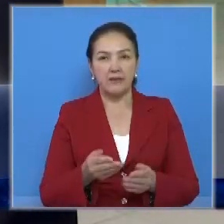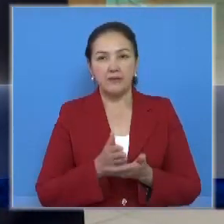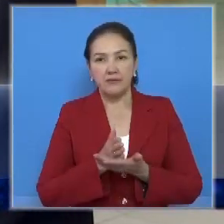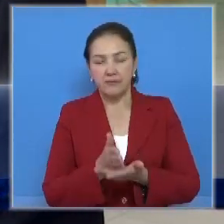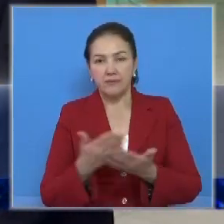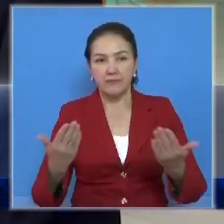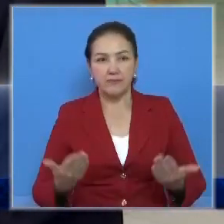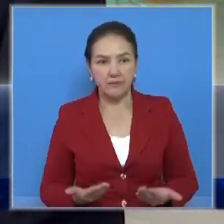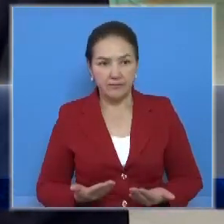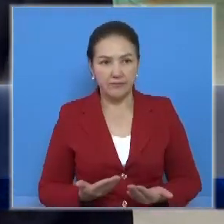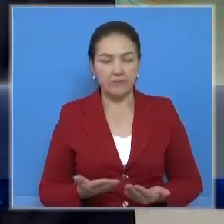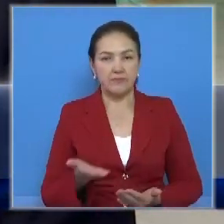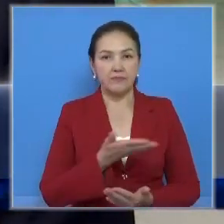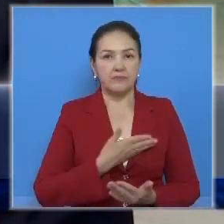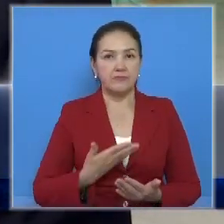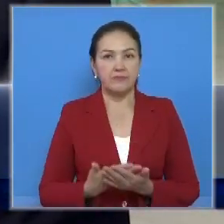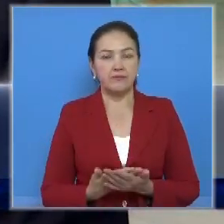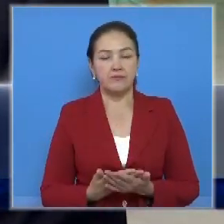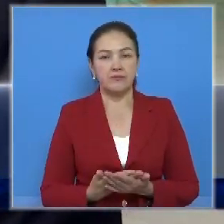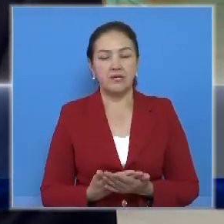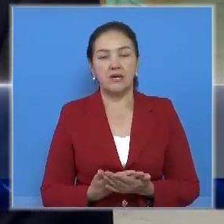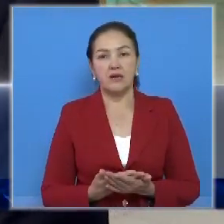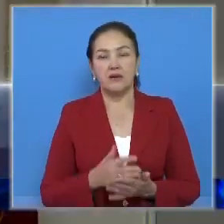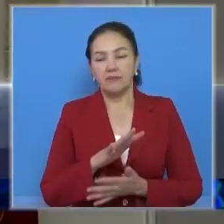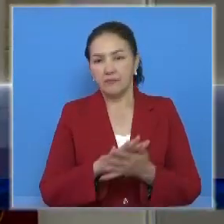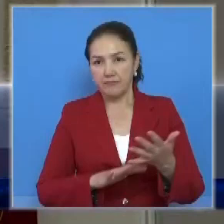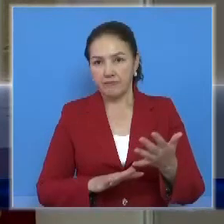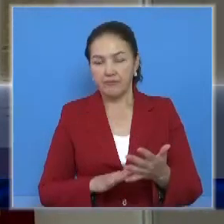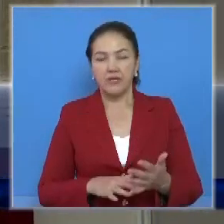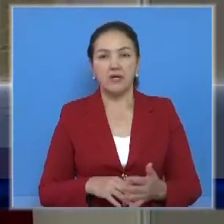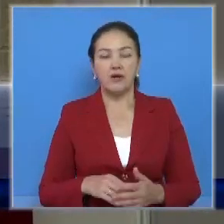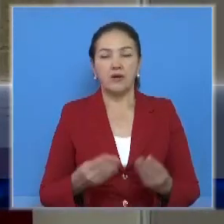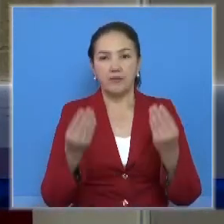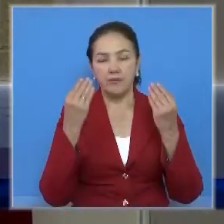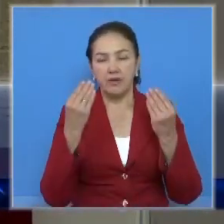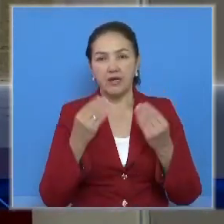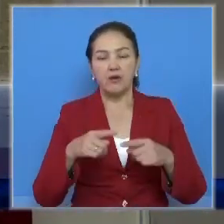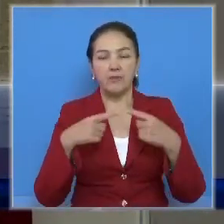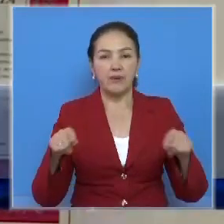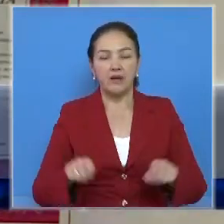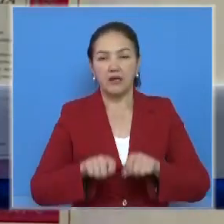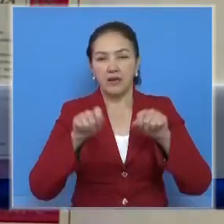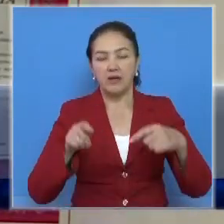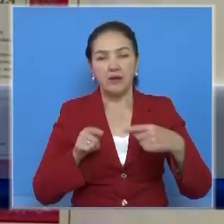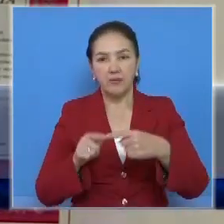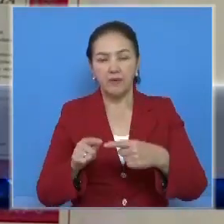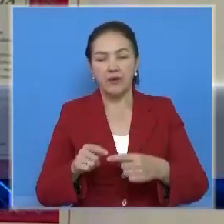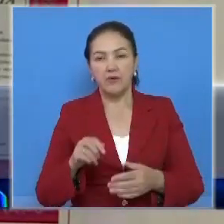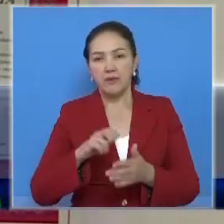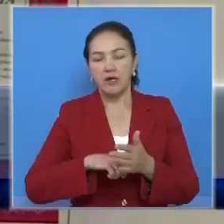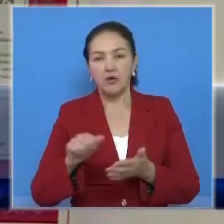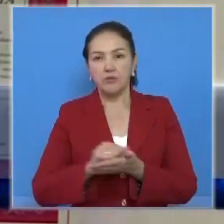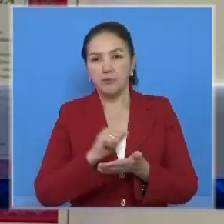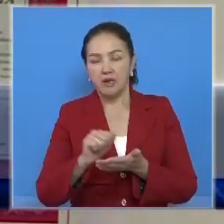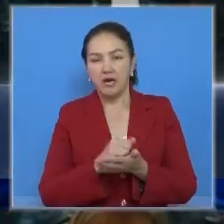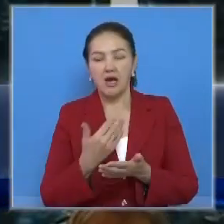направление в жизни, мы, даст Бог, его продолжим. В честь круглой даты в сельском музее открылся уголок, посвященный ветерану